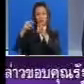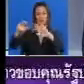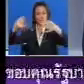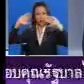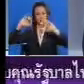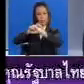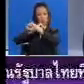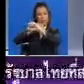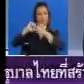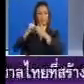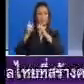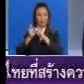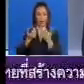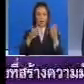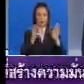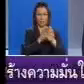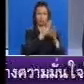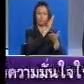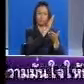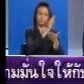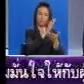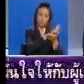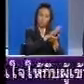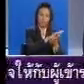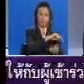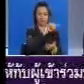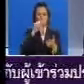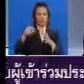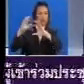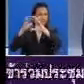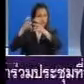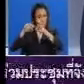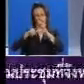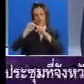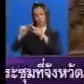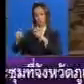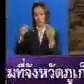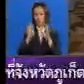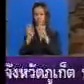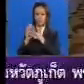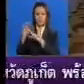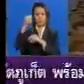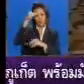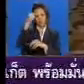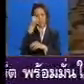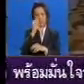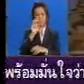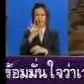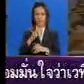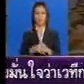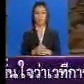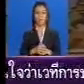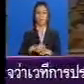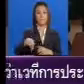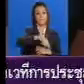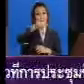ทั้งปิดสถานศึกษาโรงภาพยนตร์และงดมหรสพ14วันเพื่อจำกัดพื้นที่การแพร่ระบาดของโรคค่ะในเวทีระดมความคิดร่วม